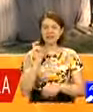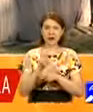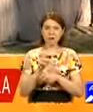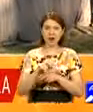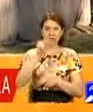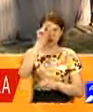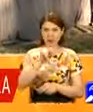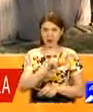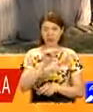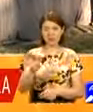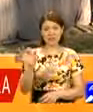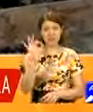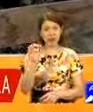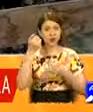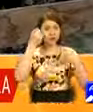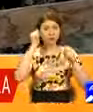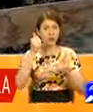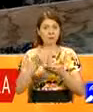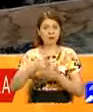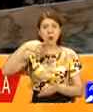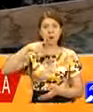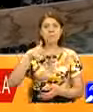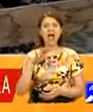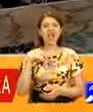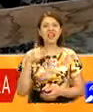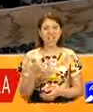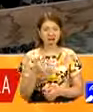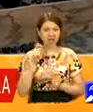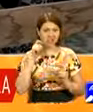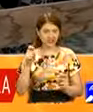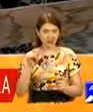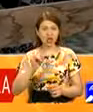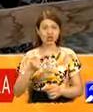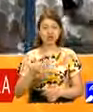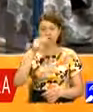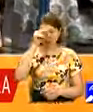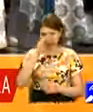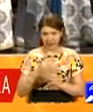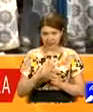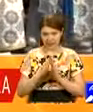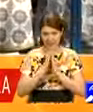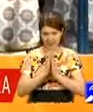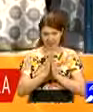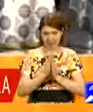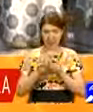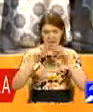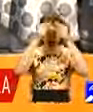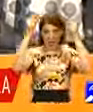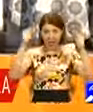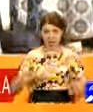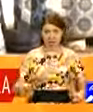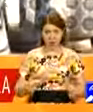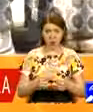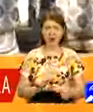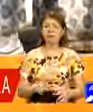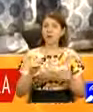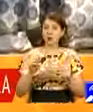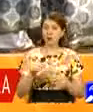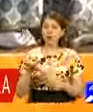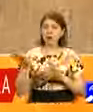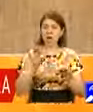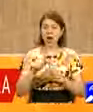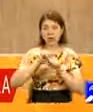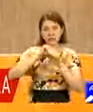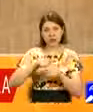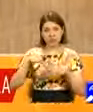slujbele speciale care se timp de hramul Adormirii Maicii Domnului dar și să se închine la Icoana făcătoare de minuni ci sa petreaca